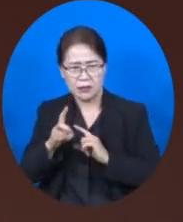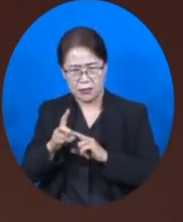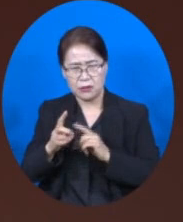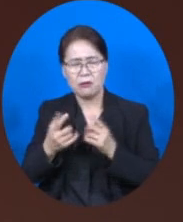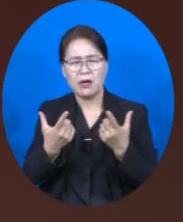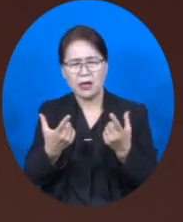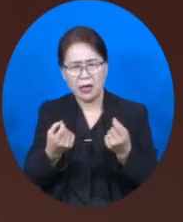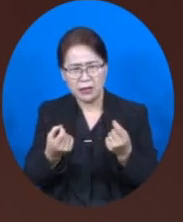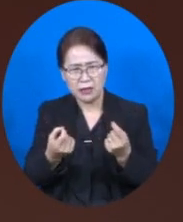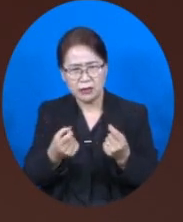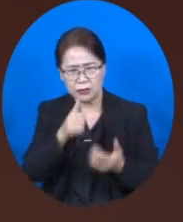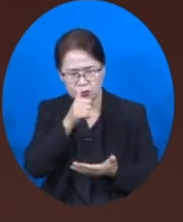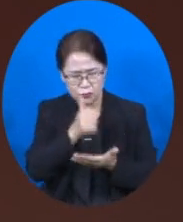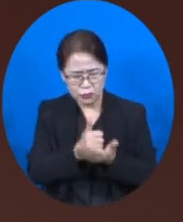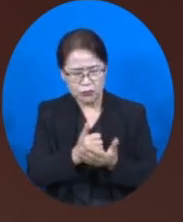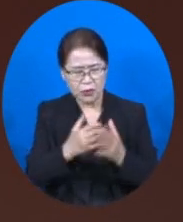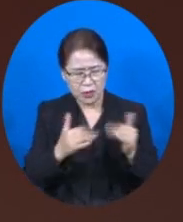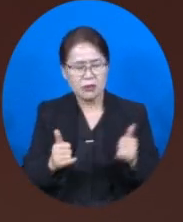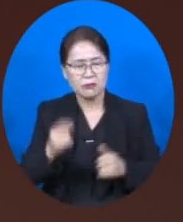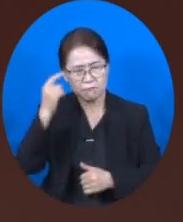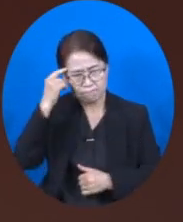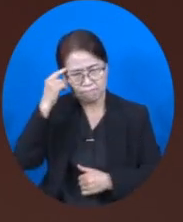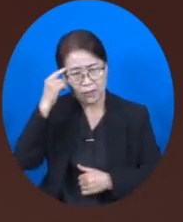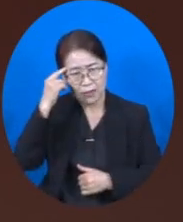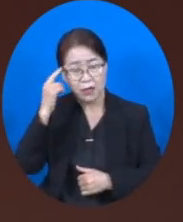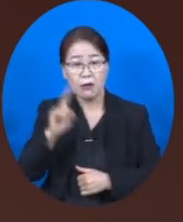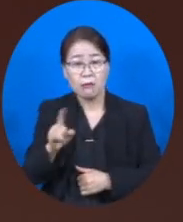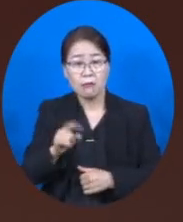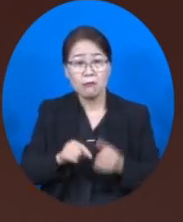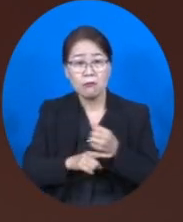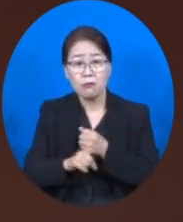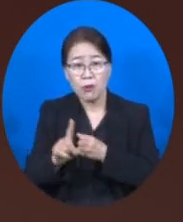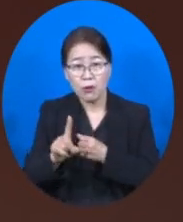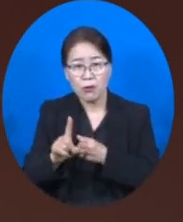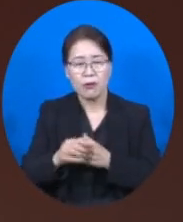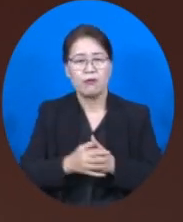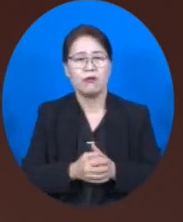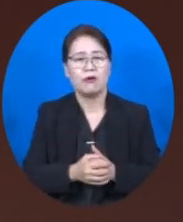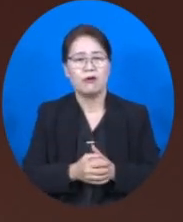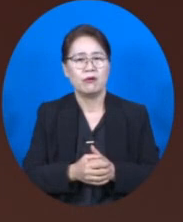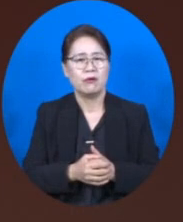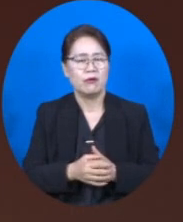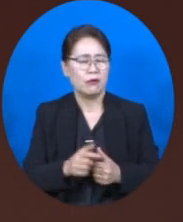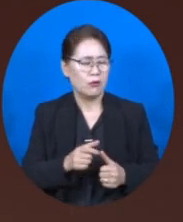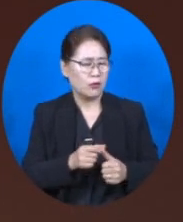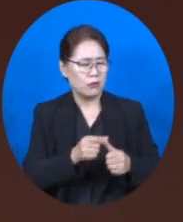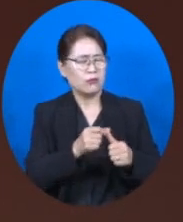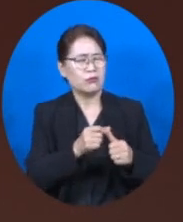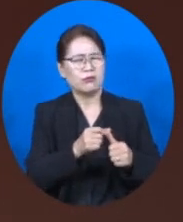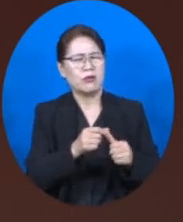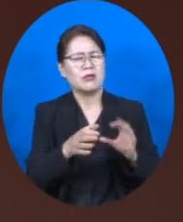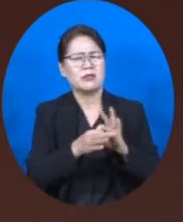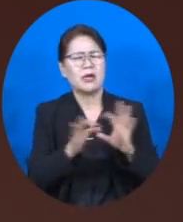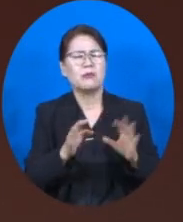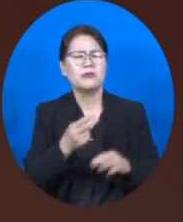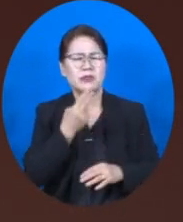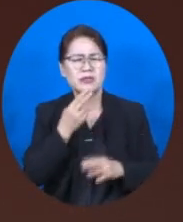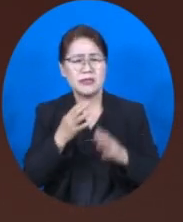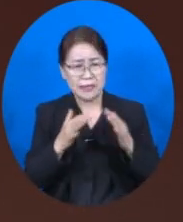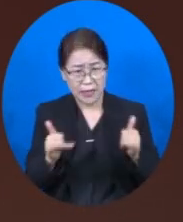창기와 같은 제인으로 여겼습니다이 말이 무슨 말인지 아십니까 구원과는 거리가 먼 사람이라는